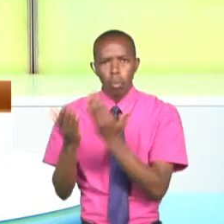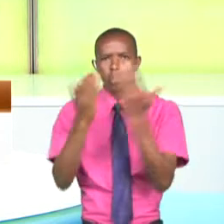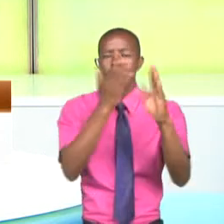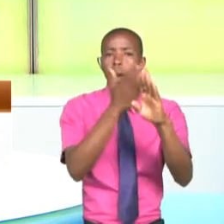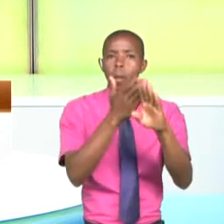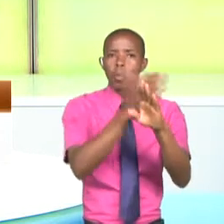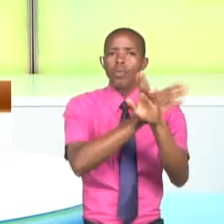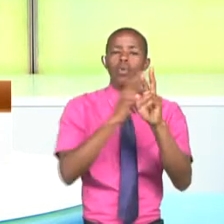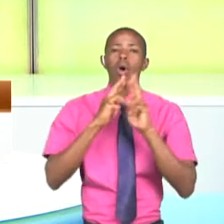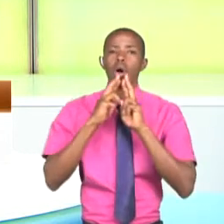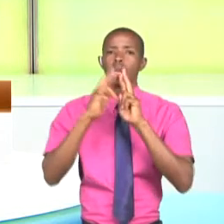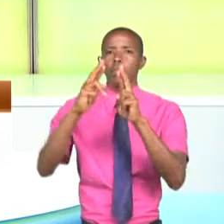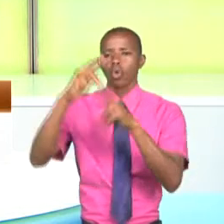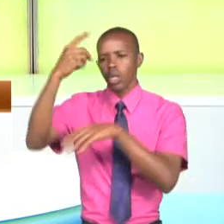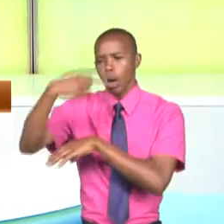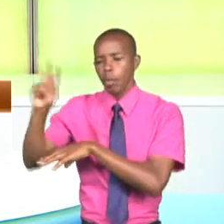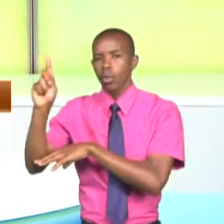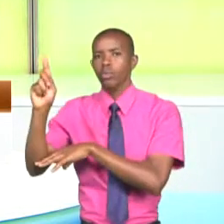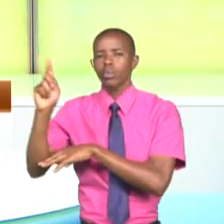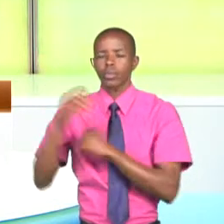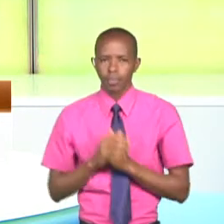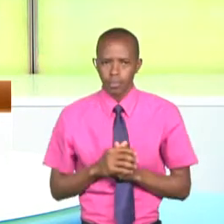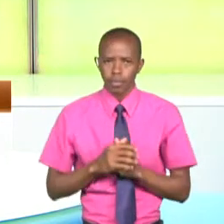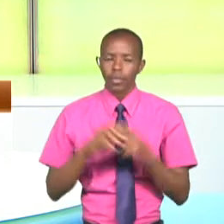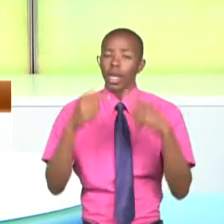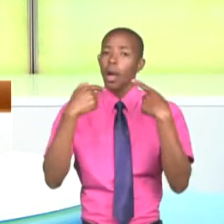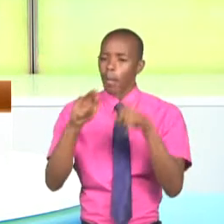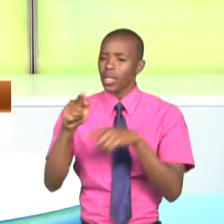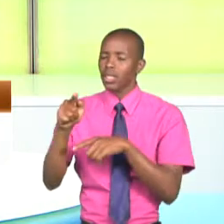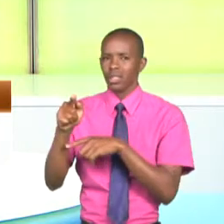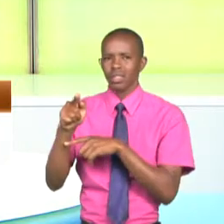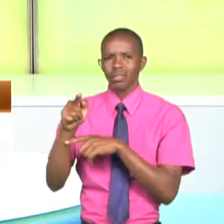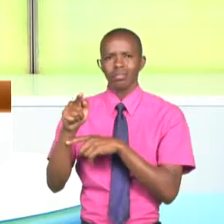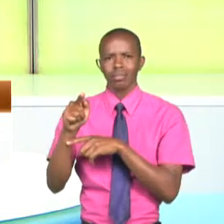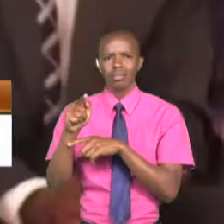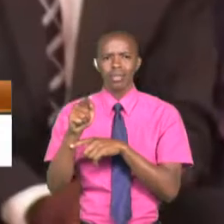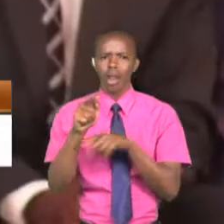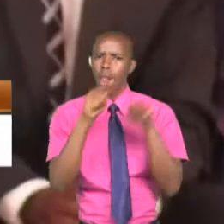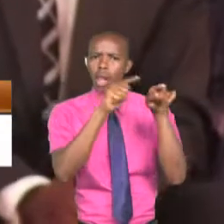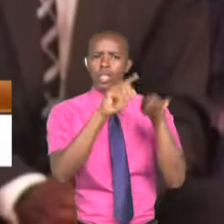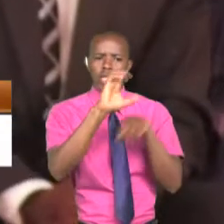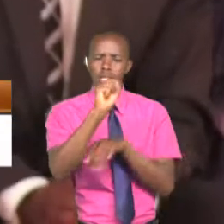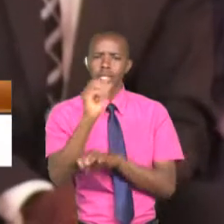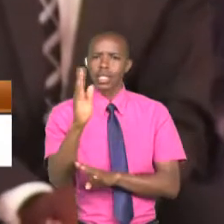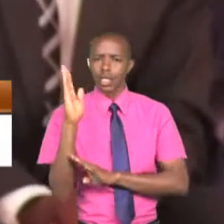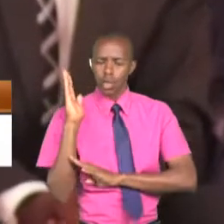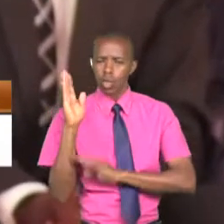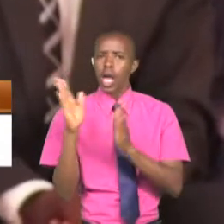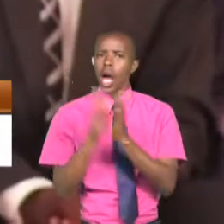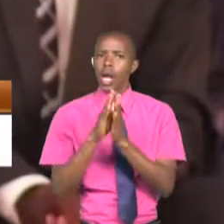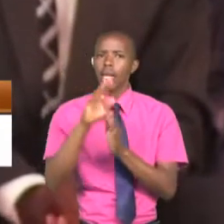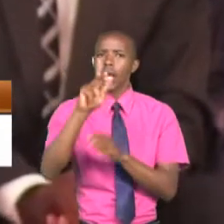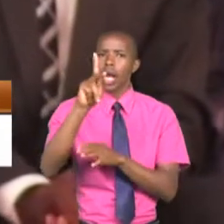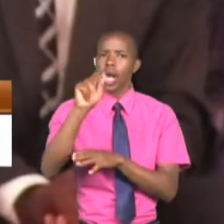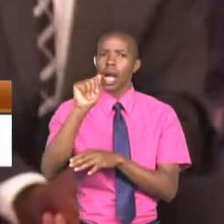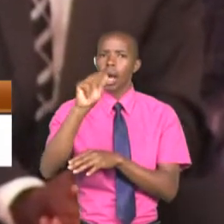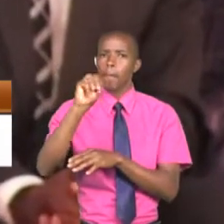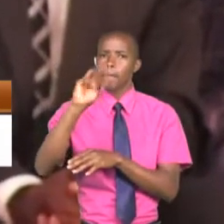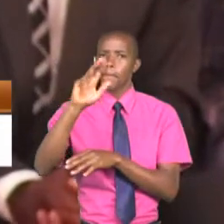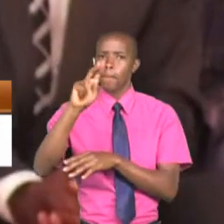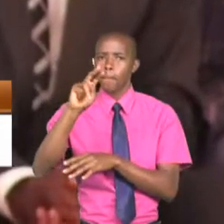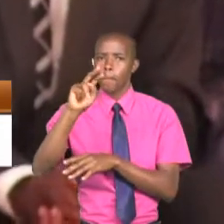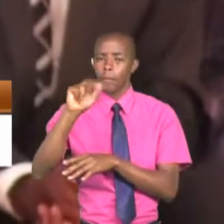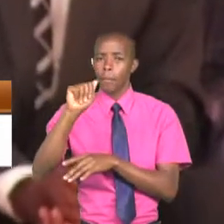kabla ya ripoti hiyo kupitishwa. Aidha, Omwando amemkosoa Waziri Fred Matiang'i na mbunge mteule Maina Kamanda na kusema